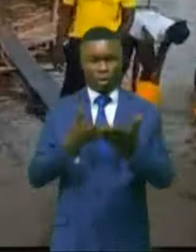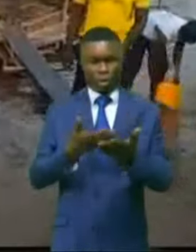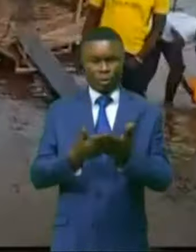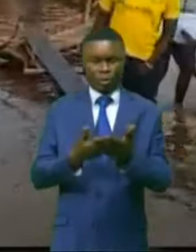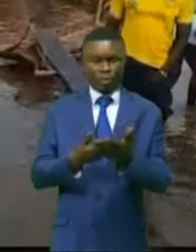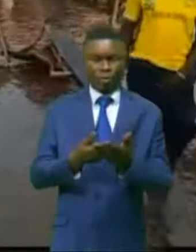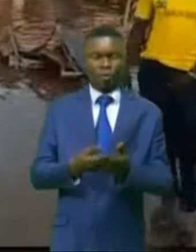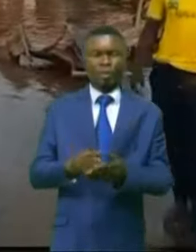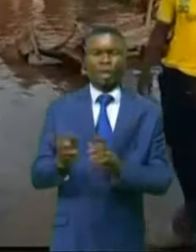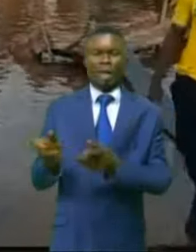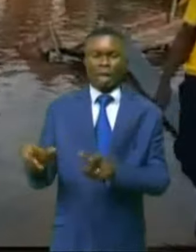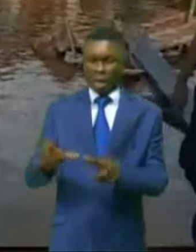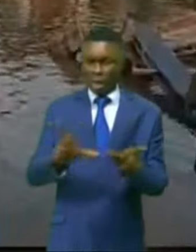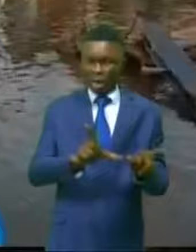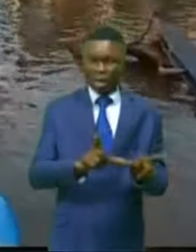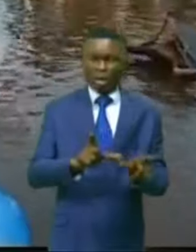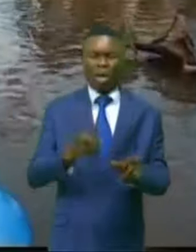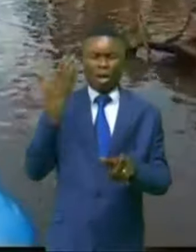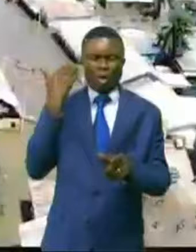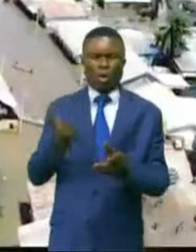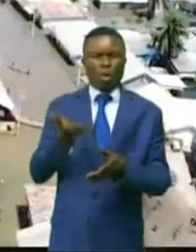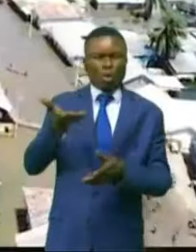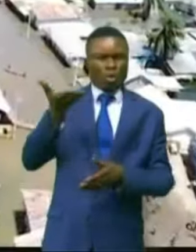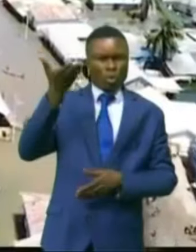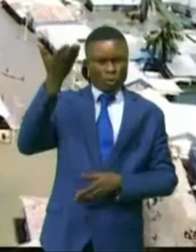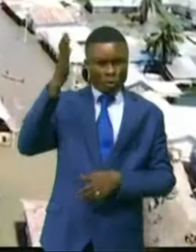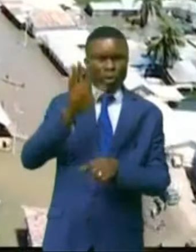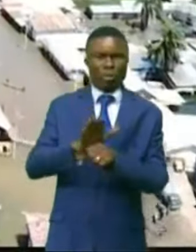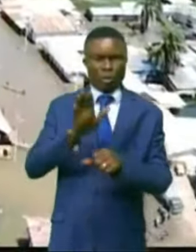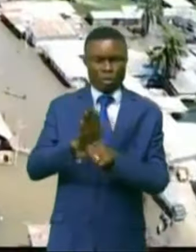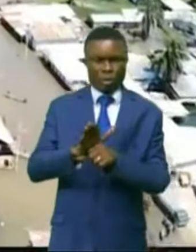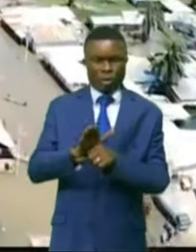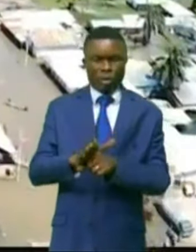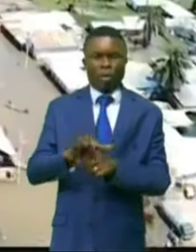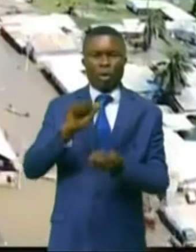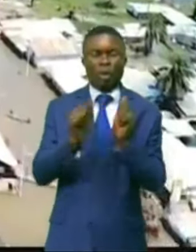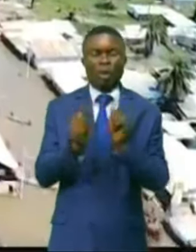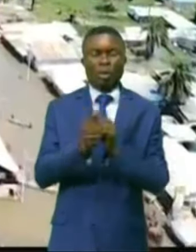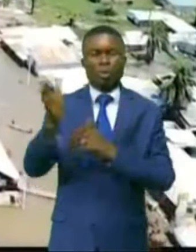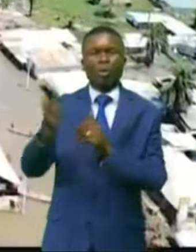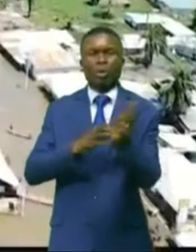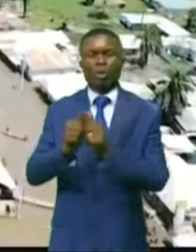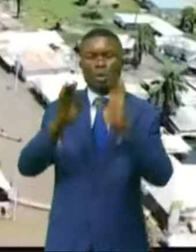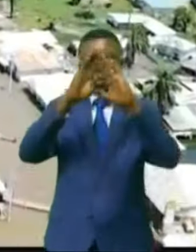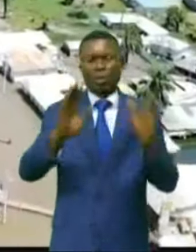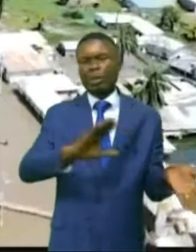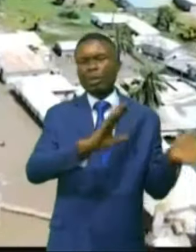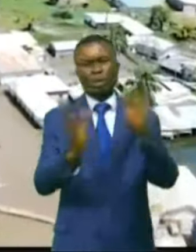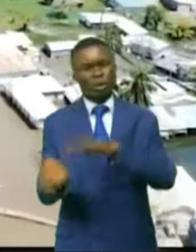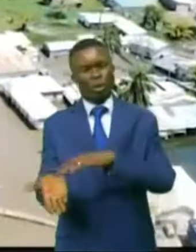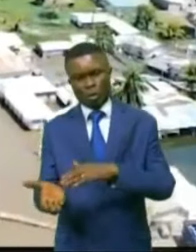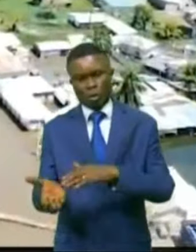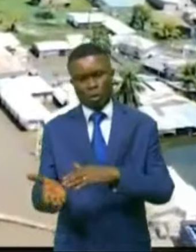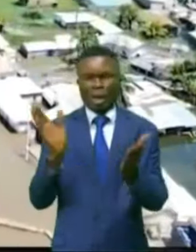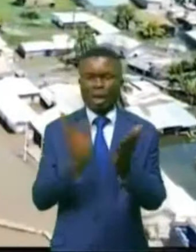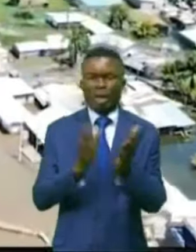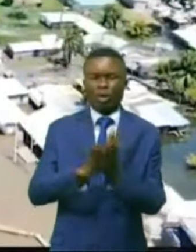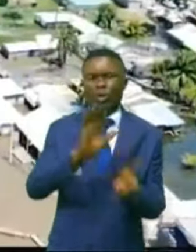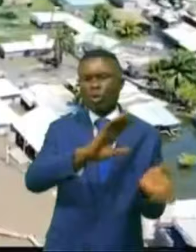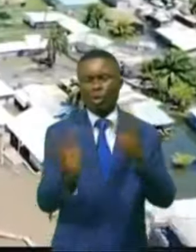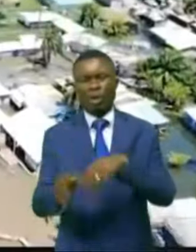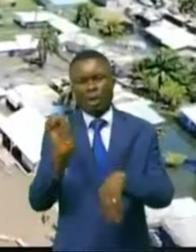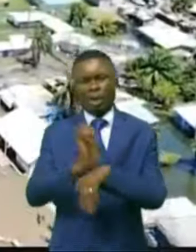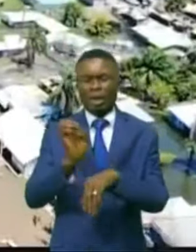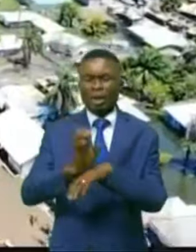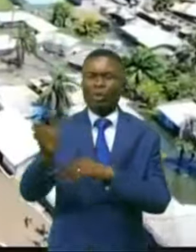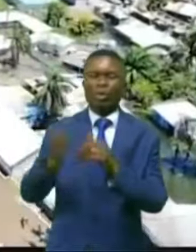lac Tanganyika ne fait qu'avancer vers la terre ferme, dévastant systématiquement plusieurs maisons d'habitation, des écoles, églises